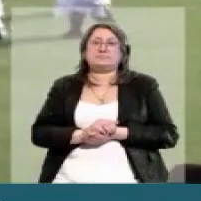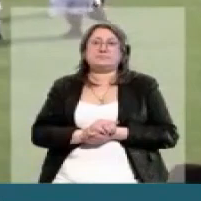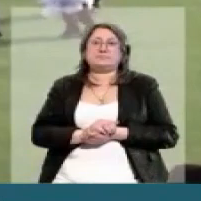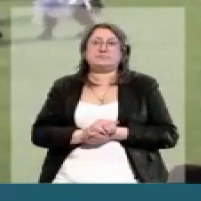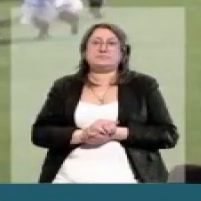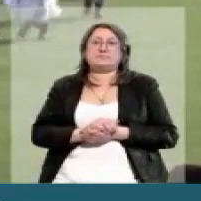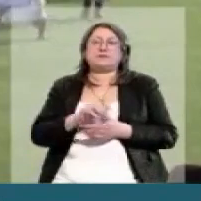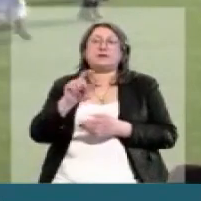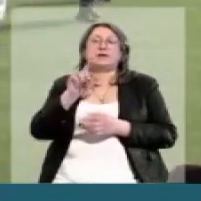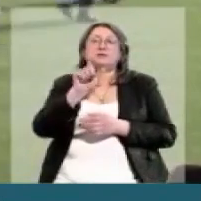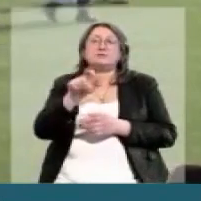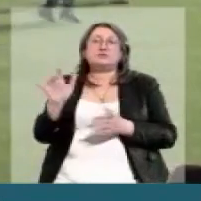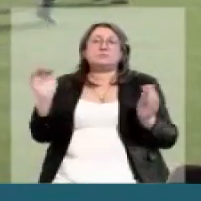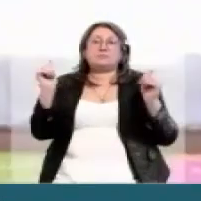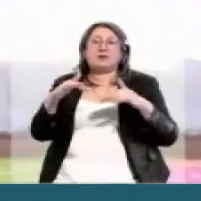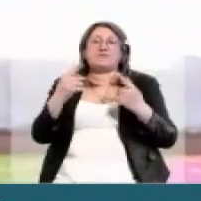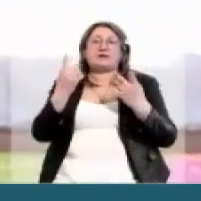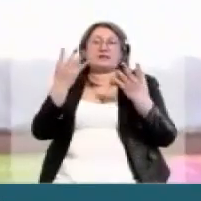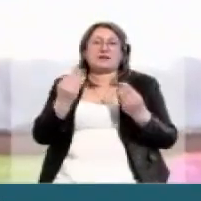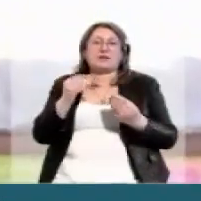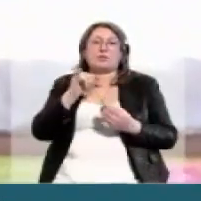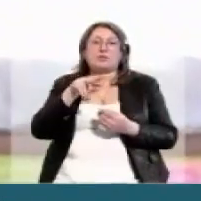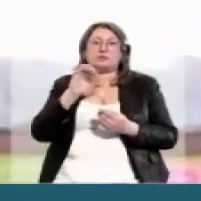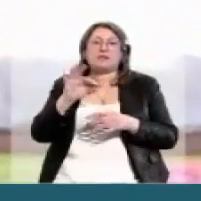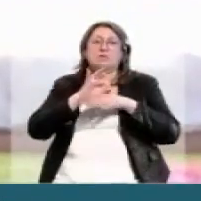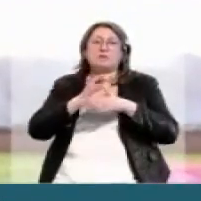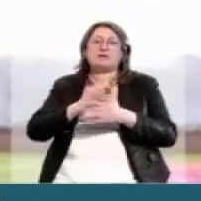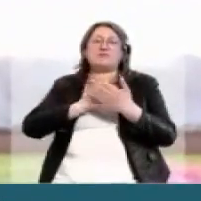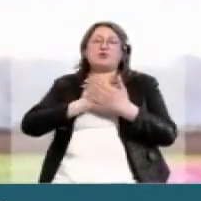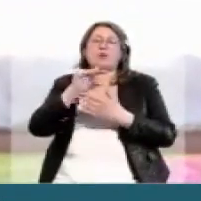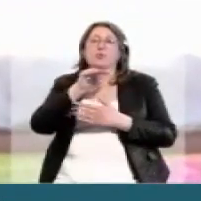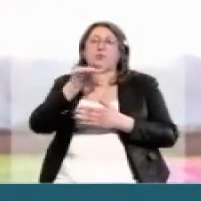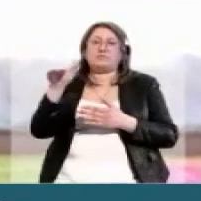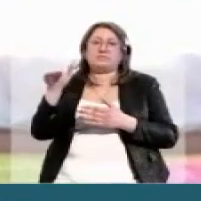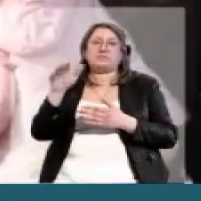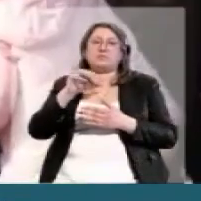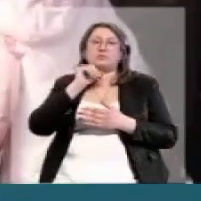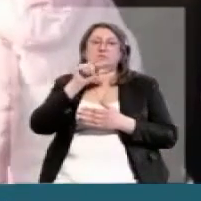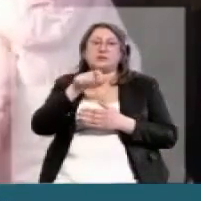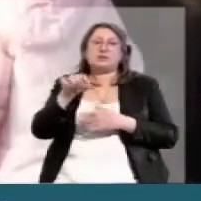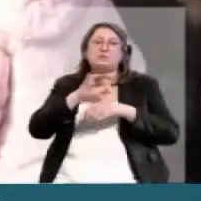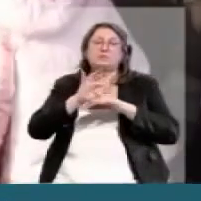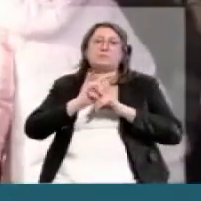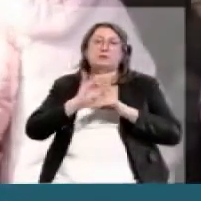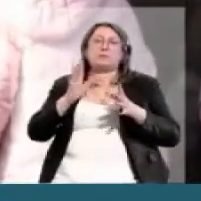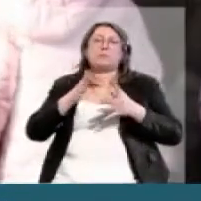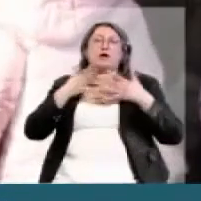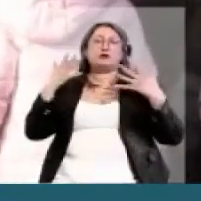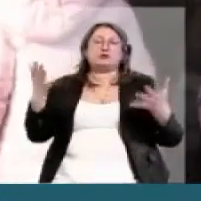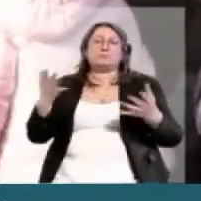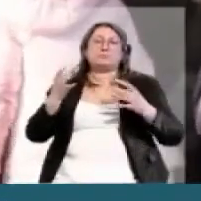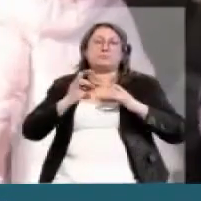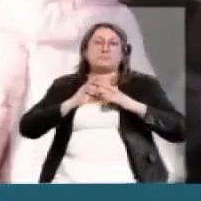билеген бишілердің тартуы мерекенің ажарын ашты. Тағылымы мол бұл мереке жаңару мен жаңғырудың, адам мен табиғаттың